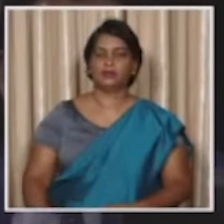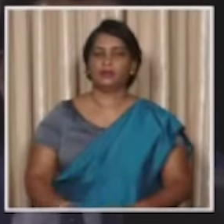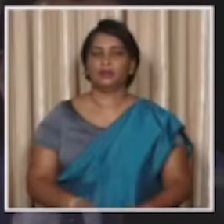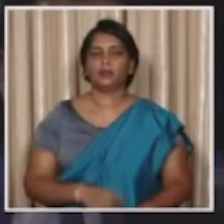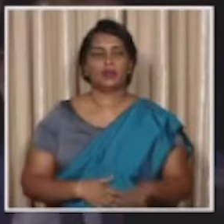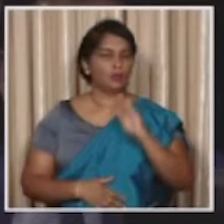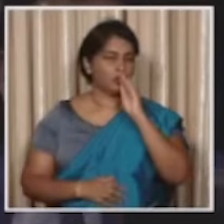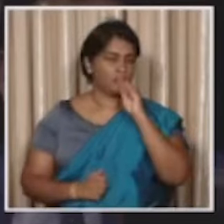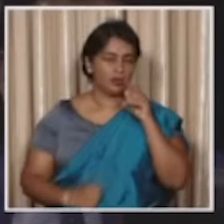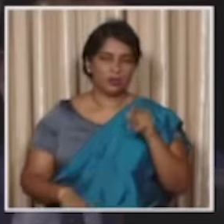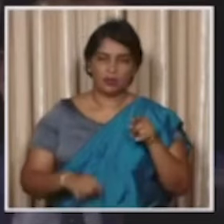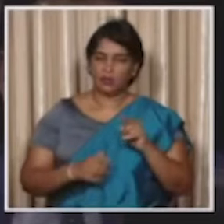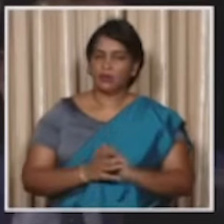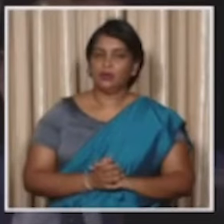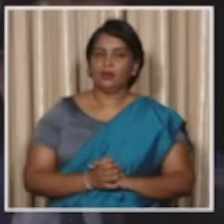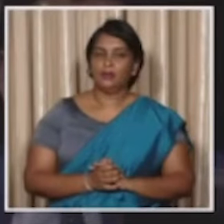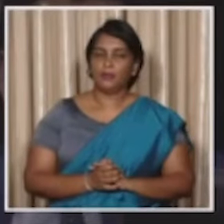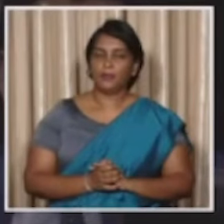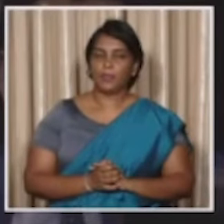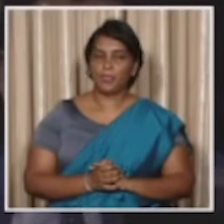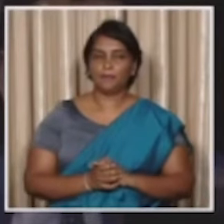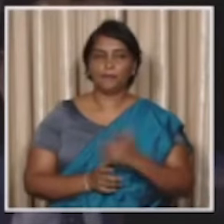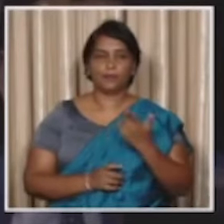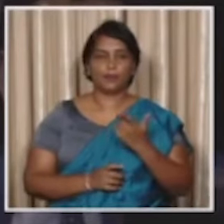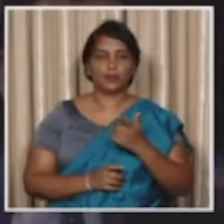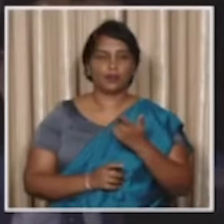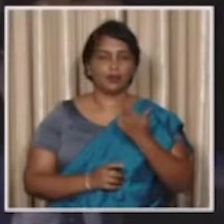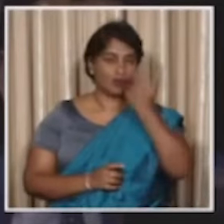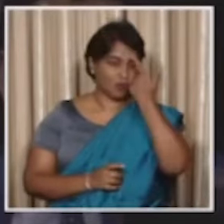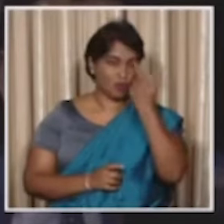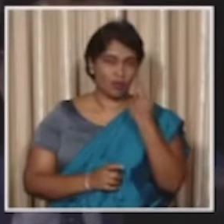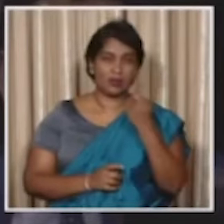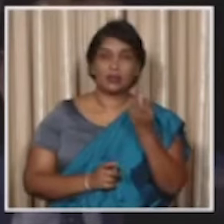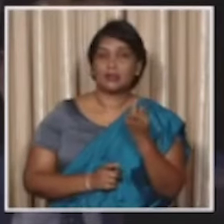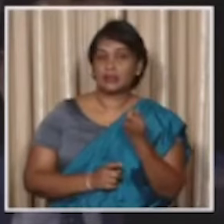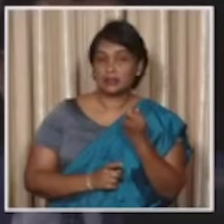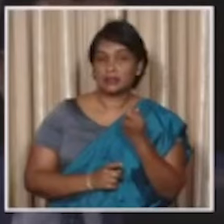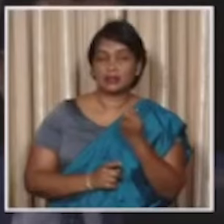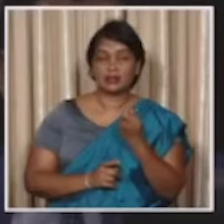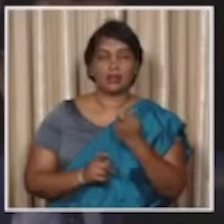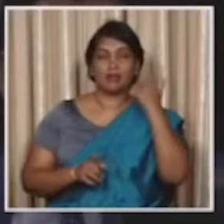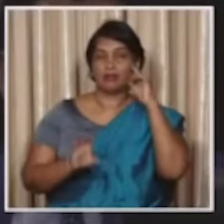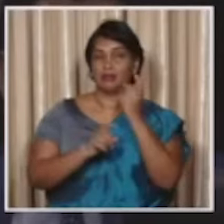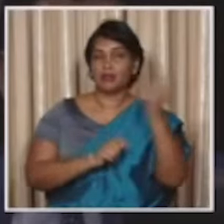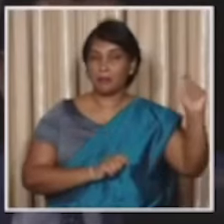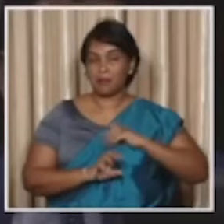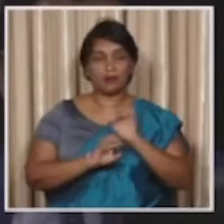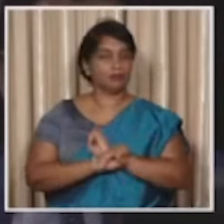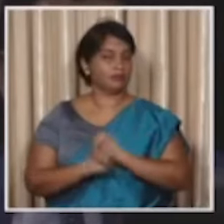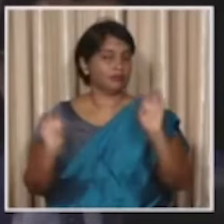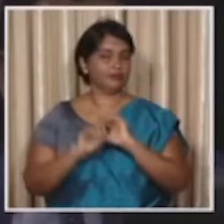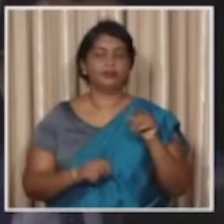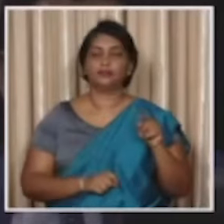එක පැත්තකින් අර කුලි හේවායෝ සල්ලි වලට පෝස්ට් හදන සල්ලි වලට කමෙන්